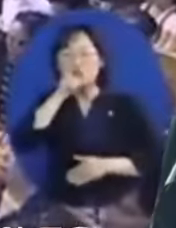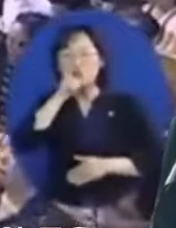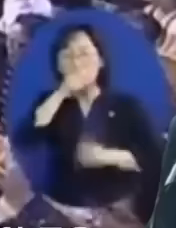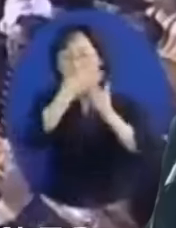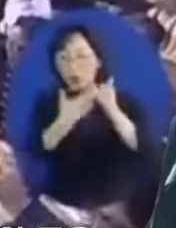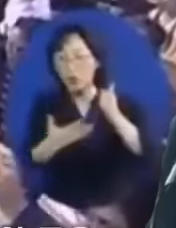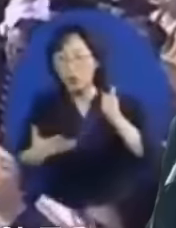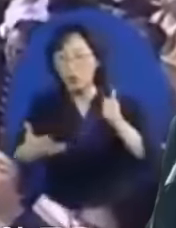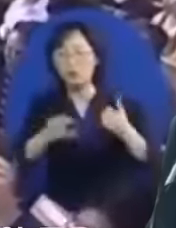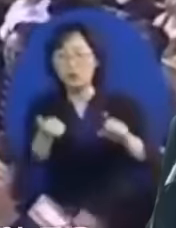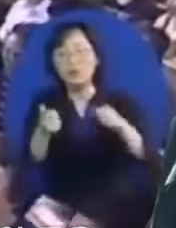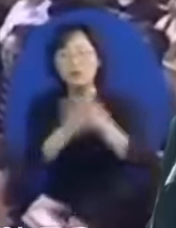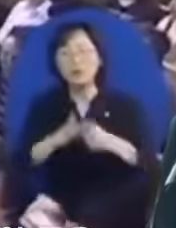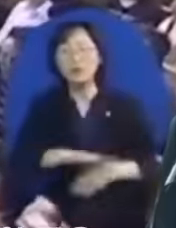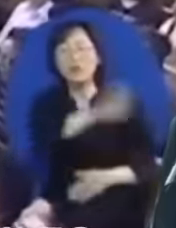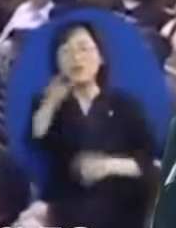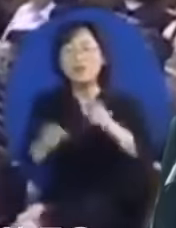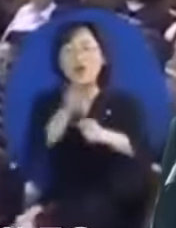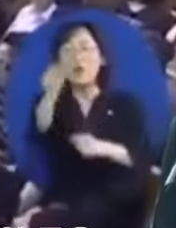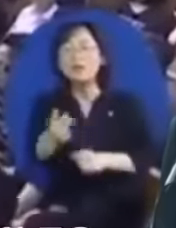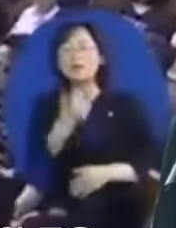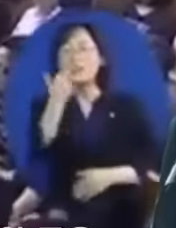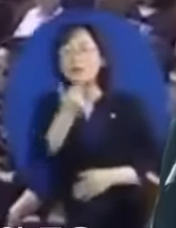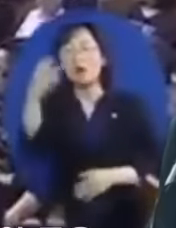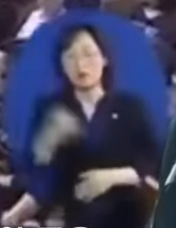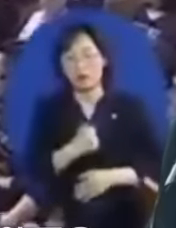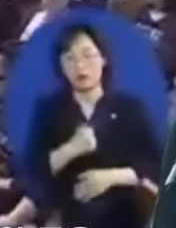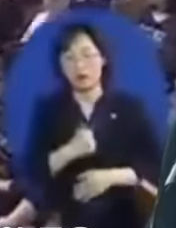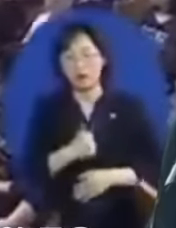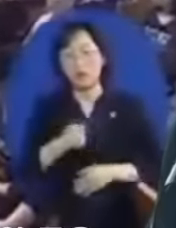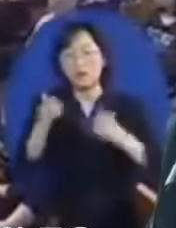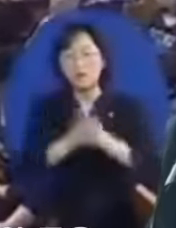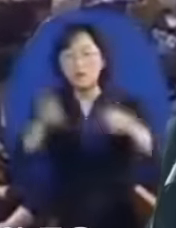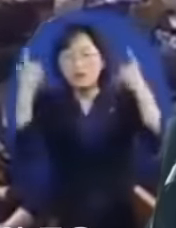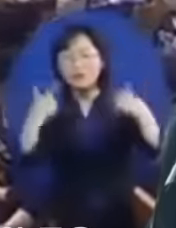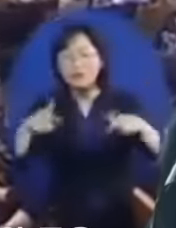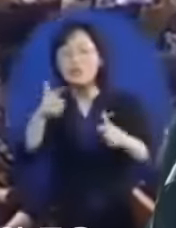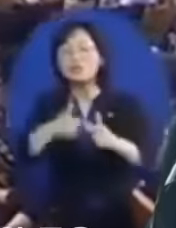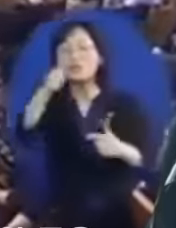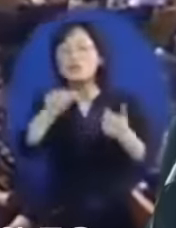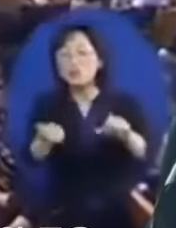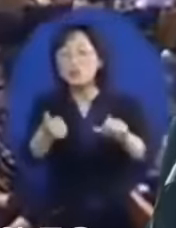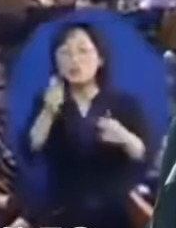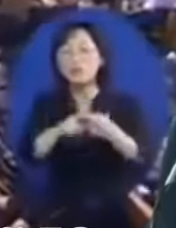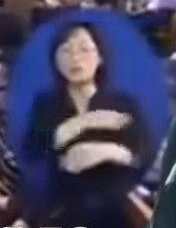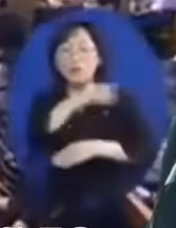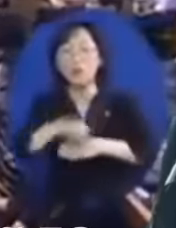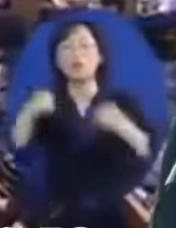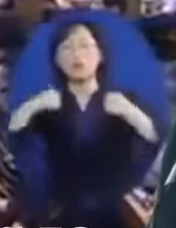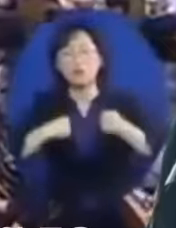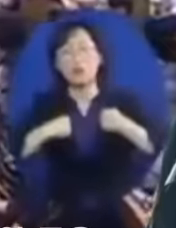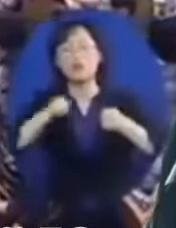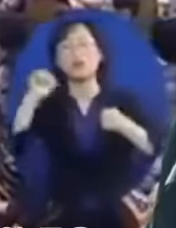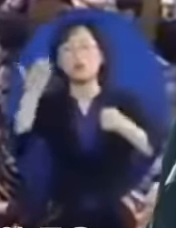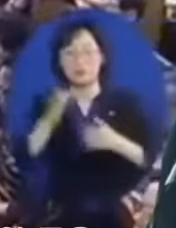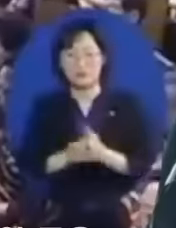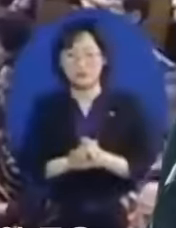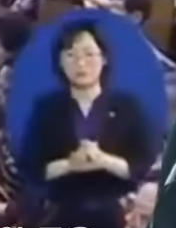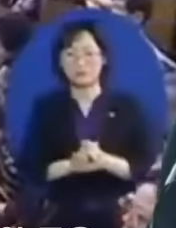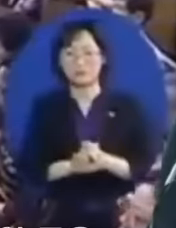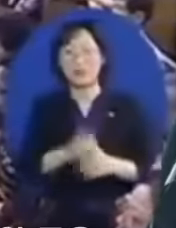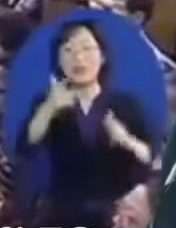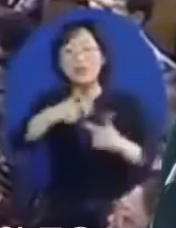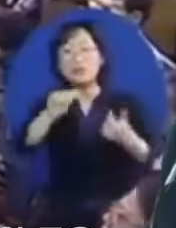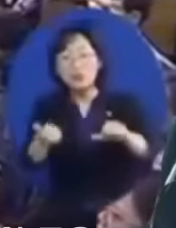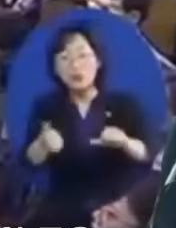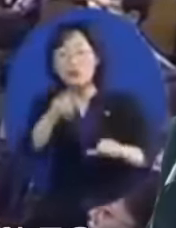쏟으시고 죽으심으로 우리가 영원한 생명을 얻게 된 것입니다. 그러므로 우리는 늘 예수님의 죽음을 몸에 짊어져야 돼요.